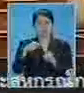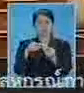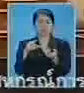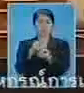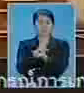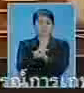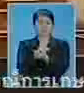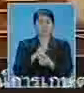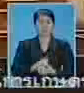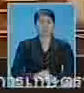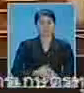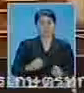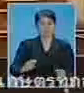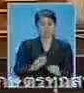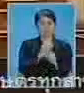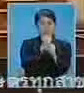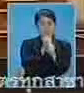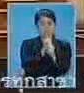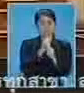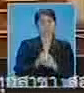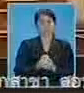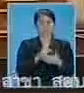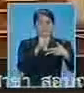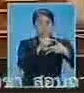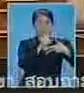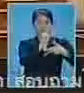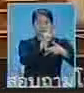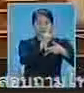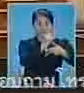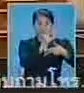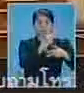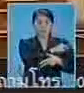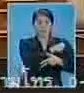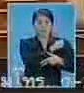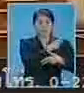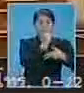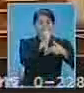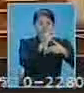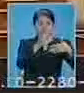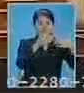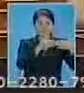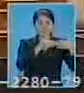าทั้งสองแห่งของสิริราชและรามาเนี่ยให้